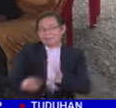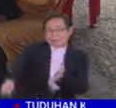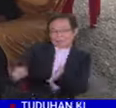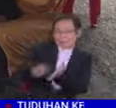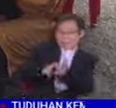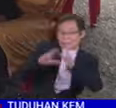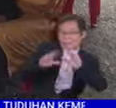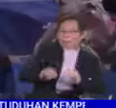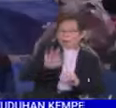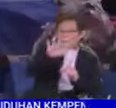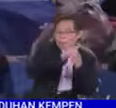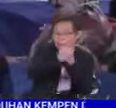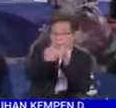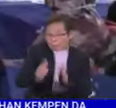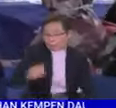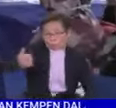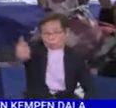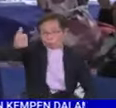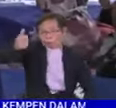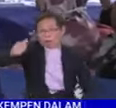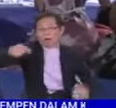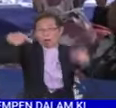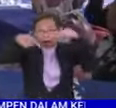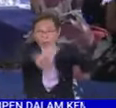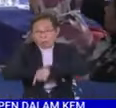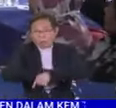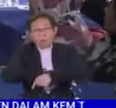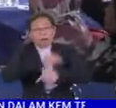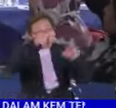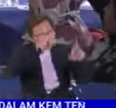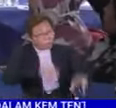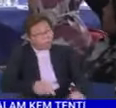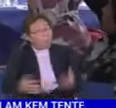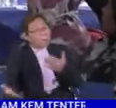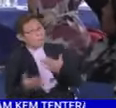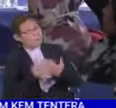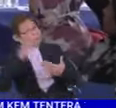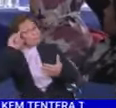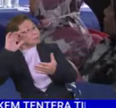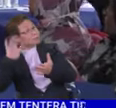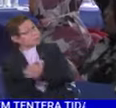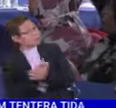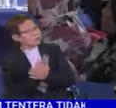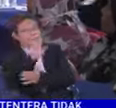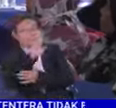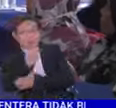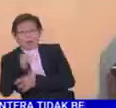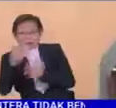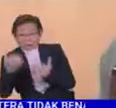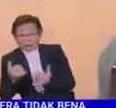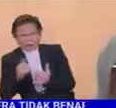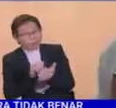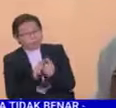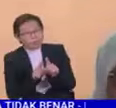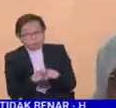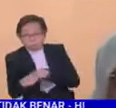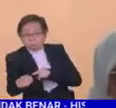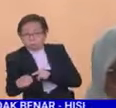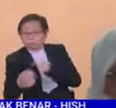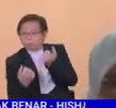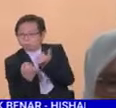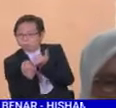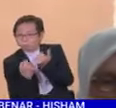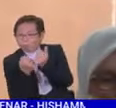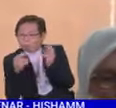laporan mesyuarat, 5 pemimpin utama UMNO juga mendapati rakyat kembali yakin kepada BN dan ia sedang mendahului sokongan